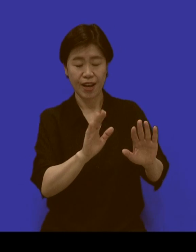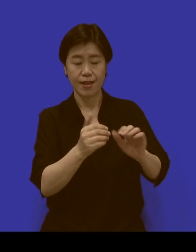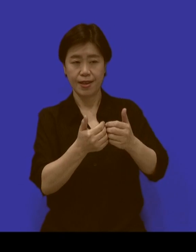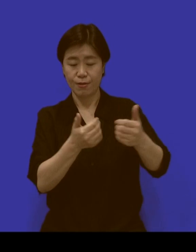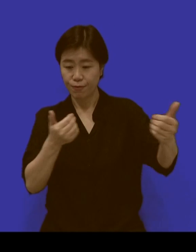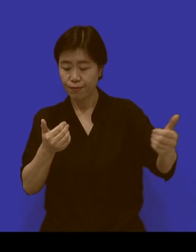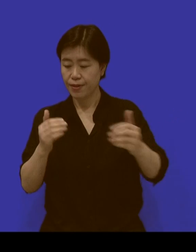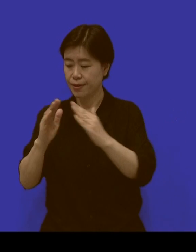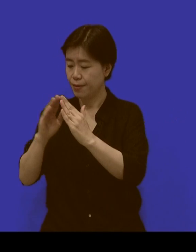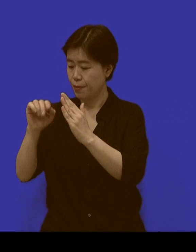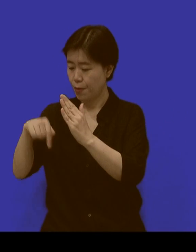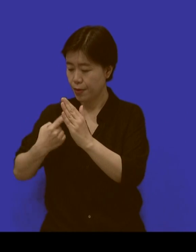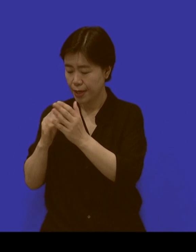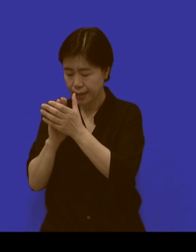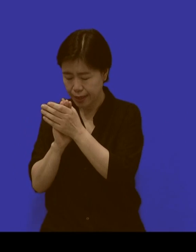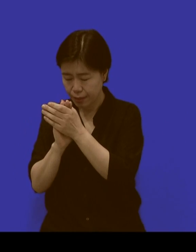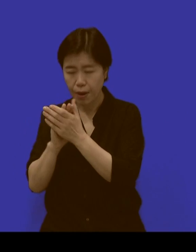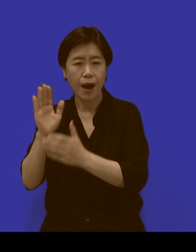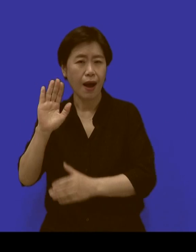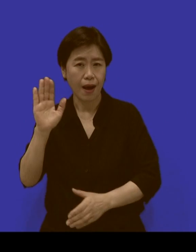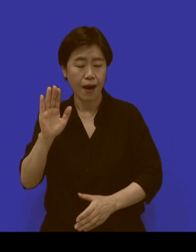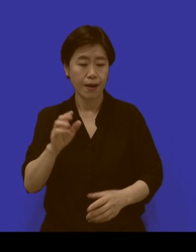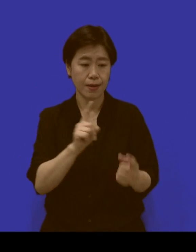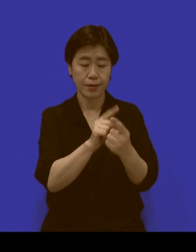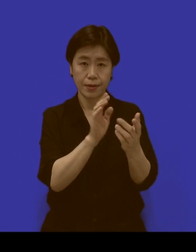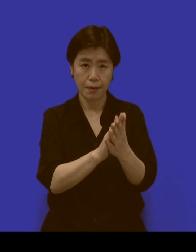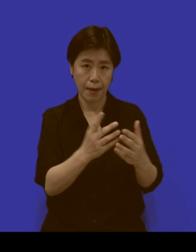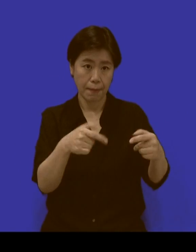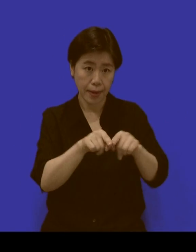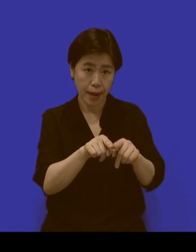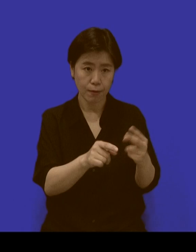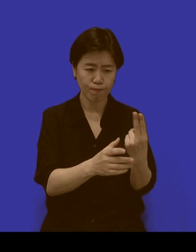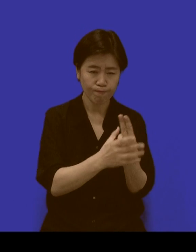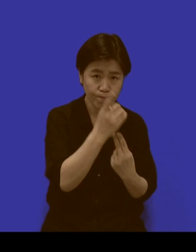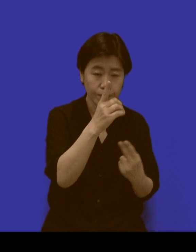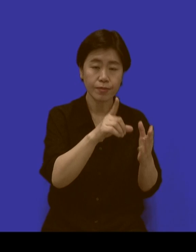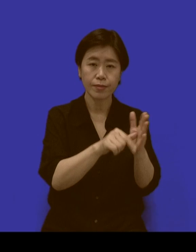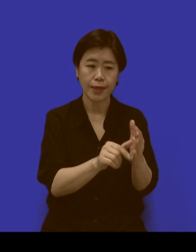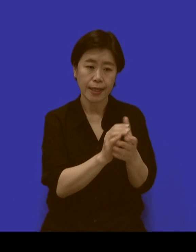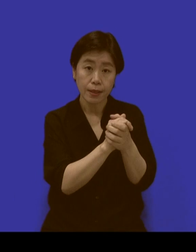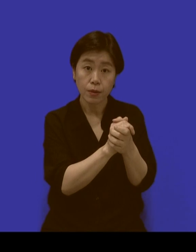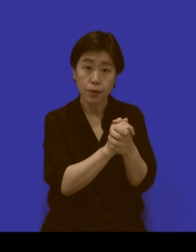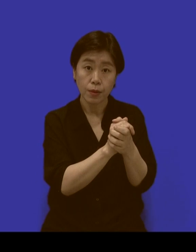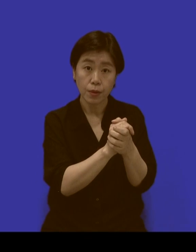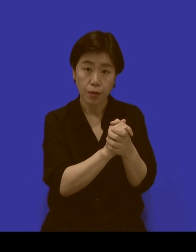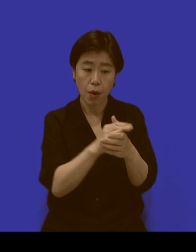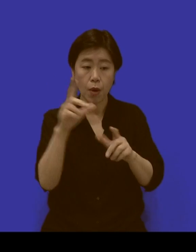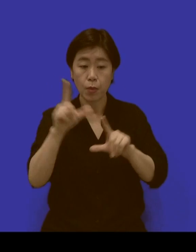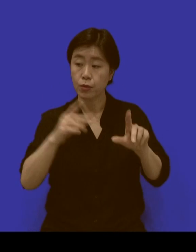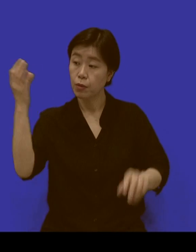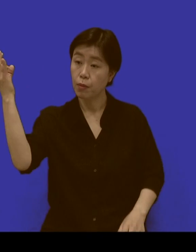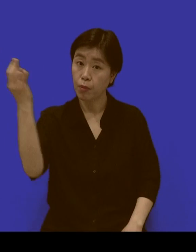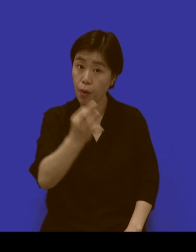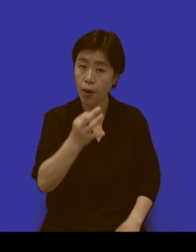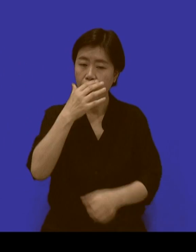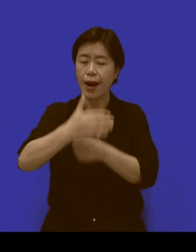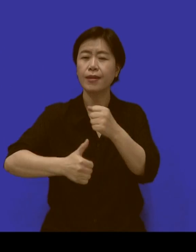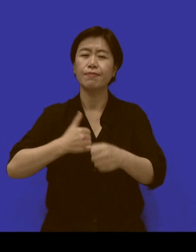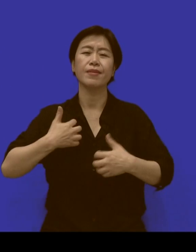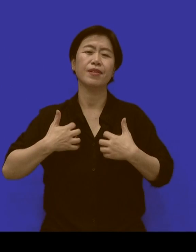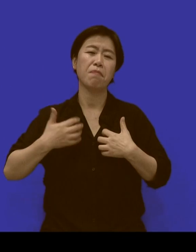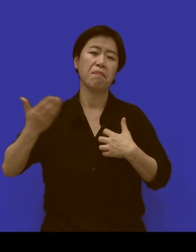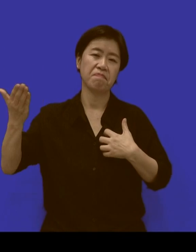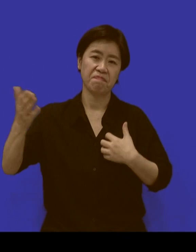아니라 그때 하나님께서 너무 그 순종의 결단을 기뻐 받으시고 함께 역사하신다는 것 너무